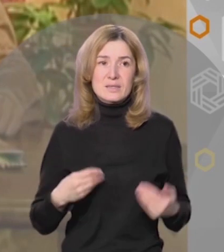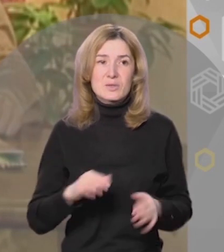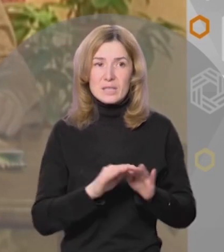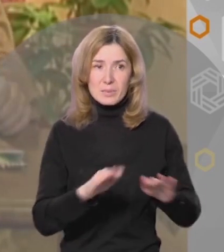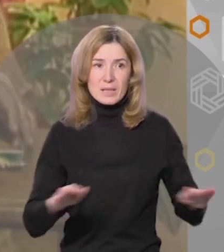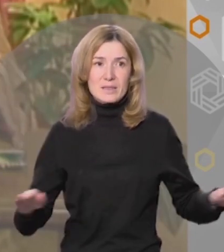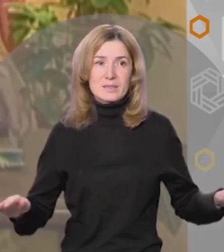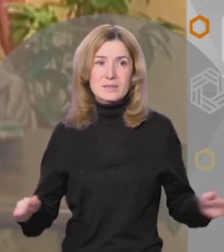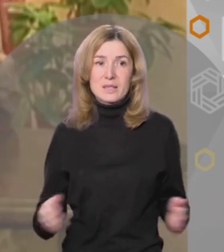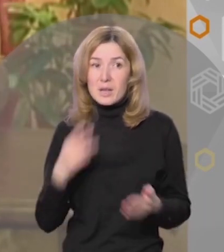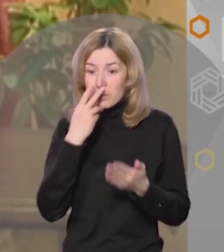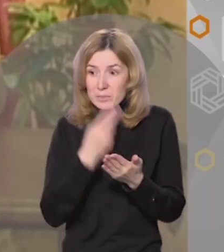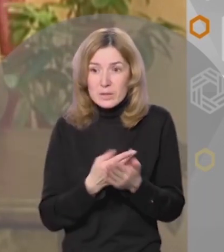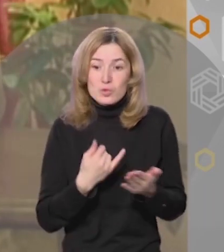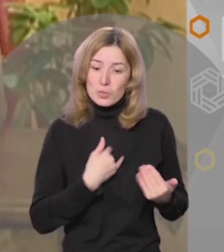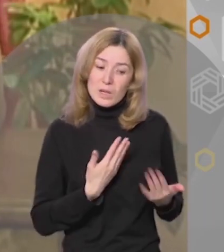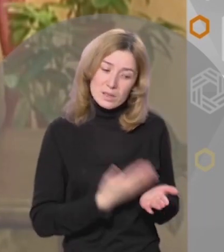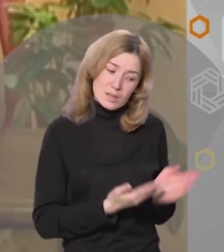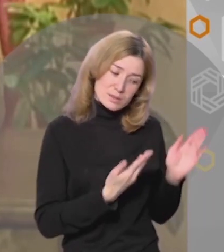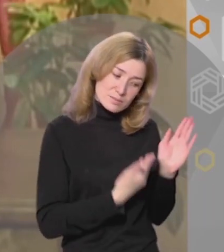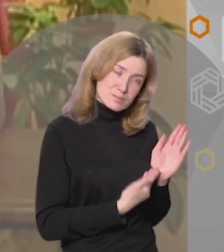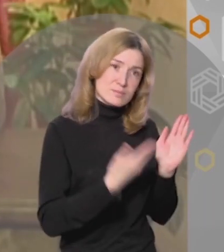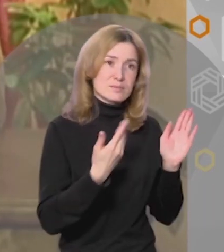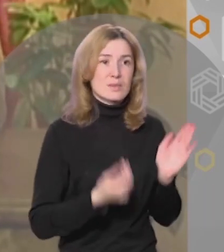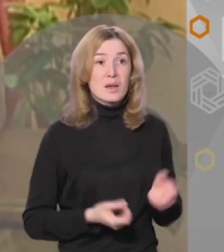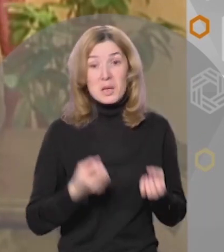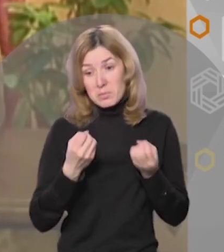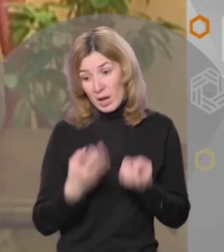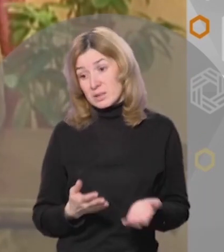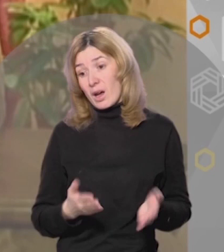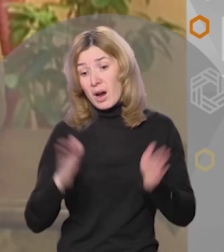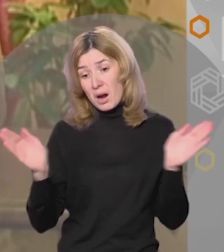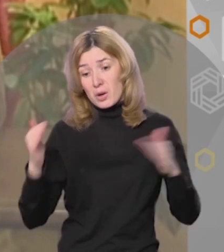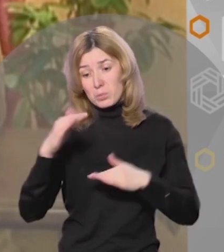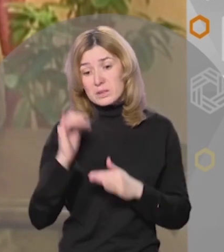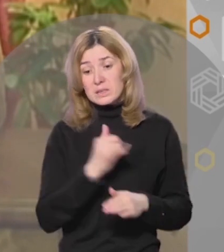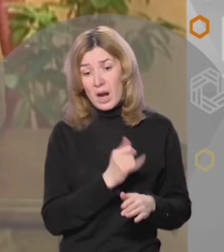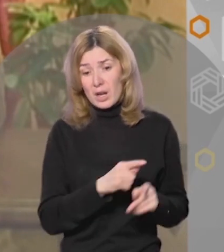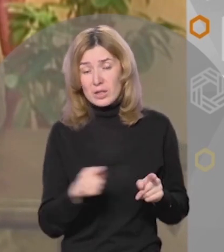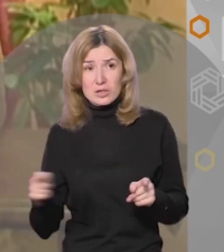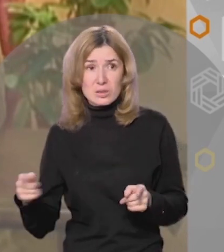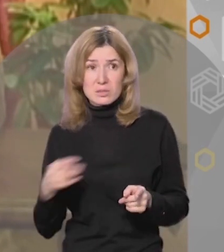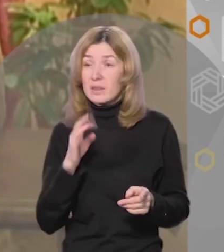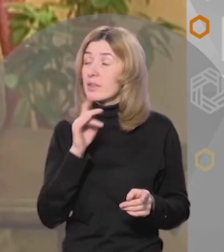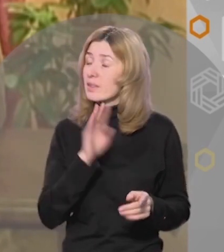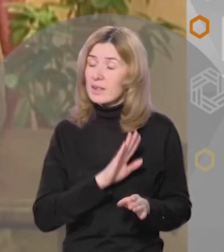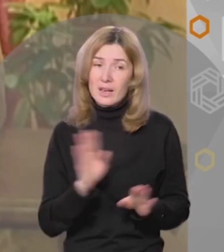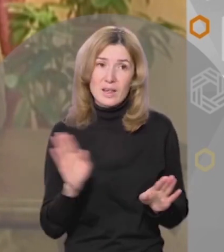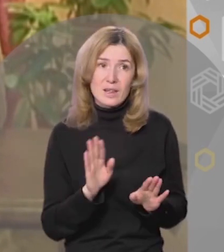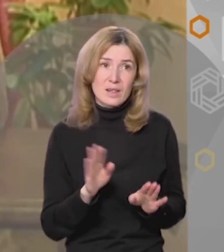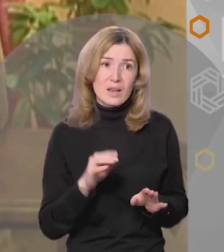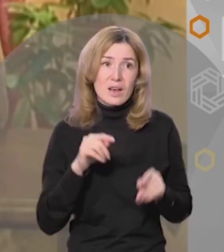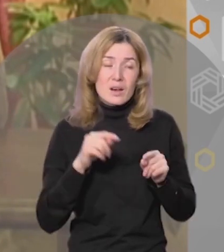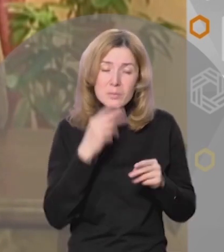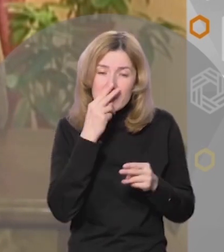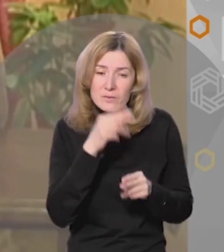Здравствуйте, ребята! Посмотрите, что у меня есть. Простая коробка с карандашами, скажете вы. Нет,